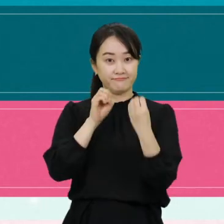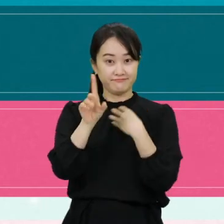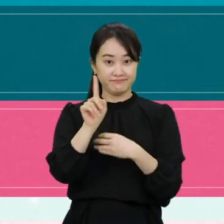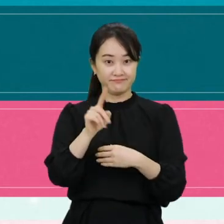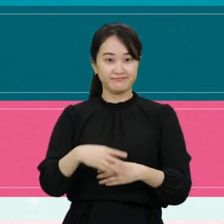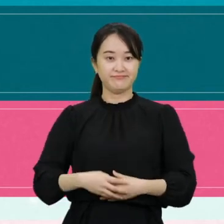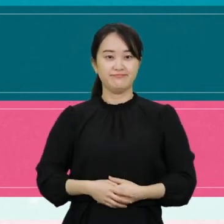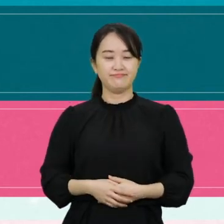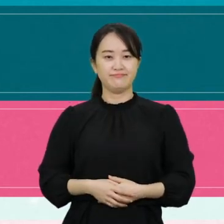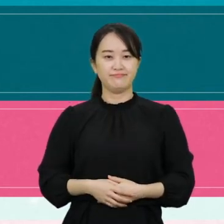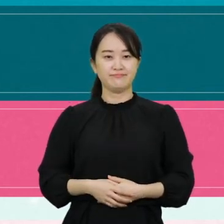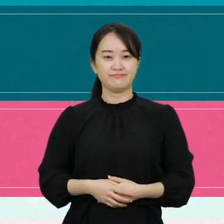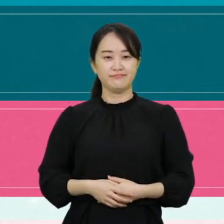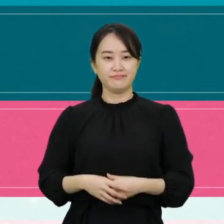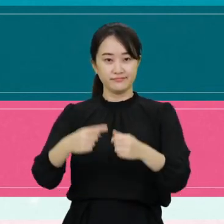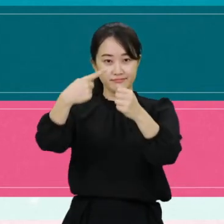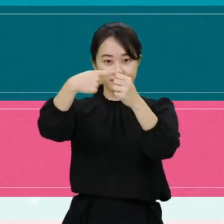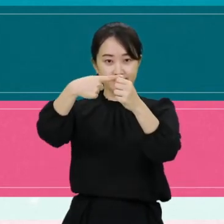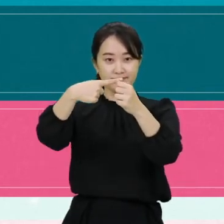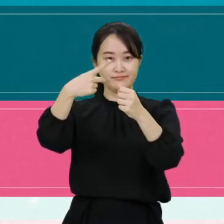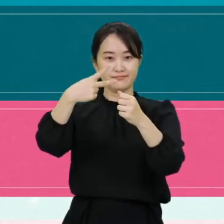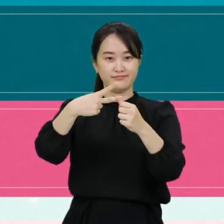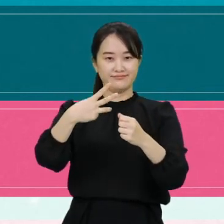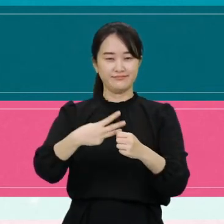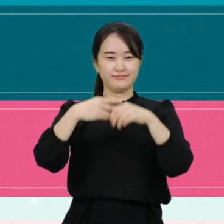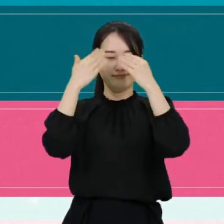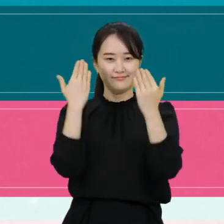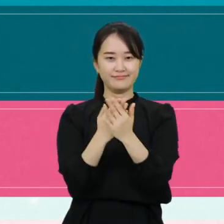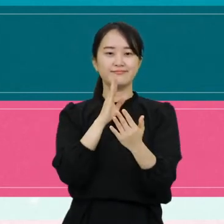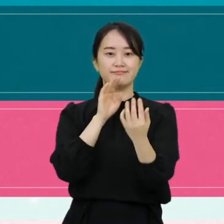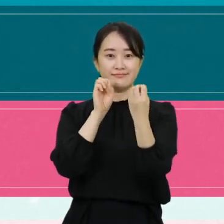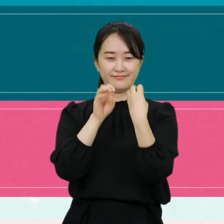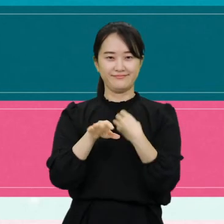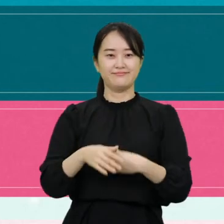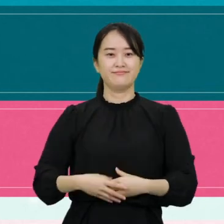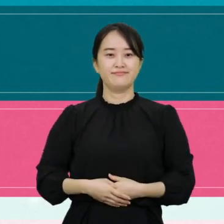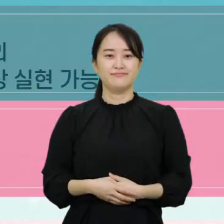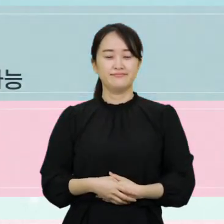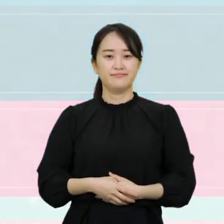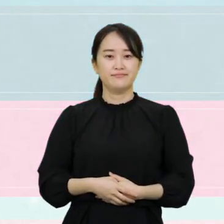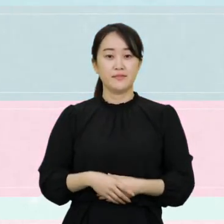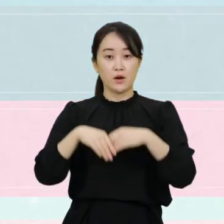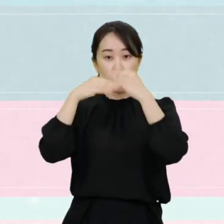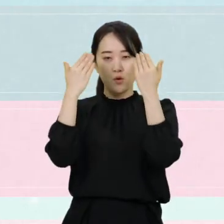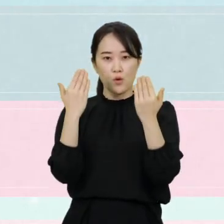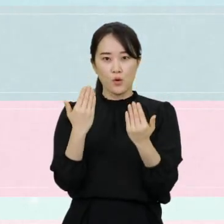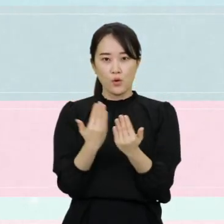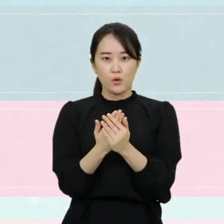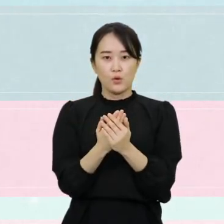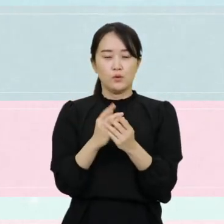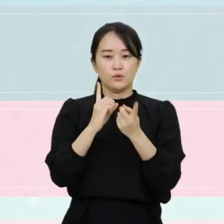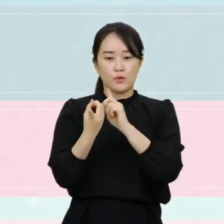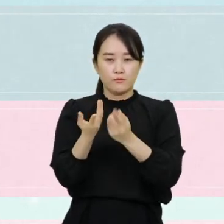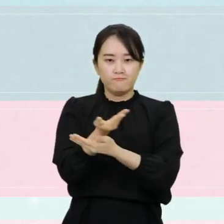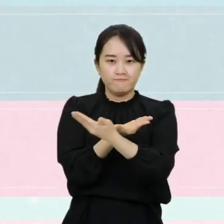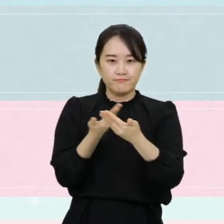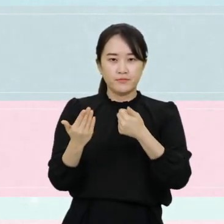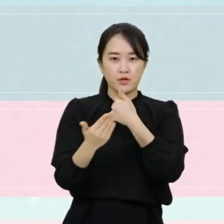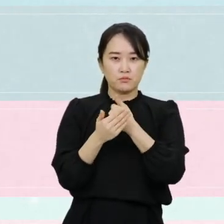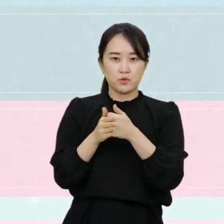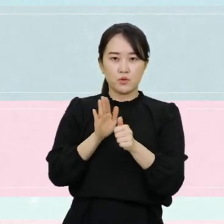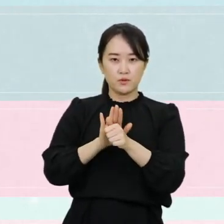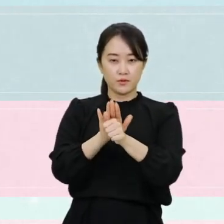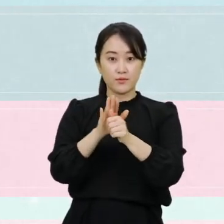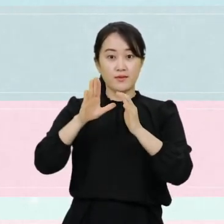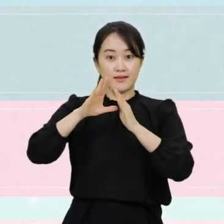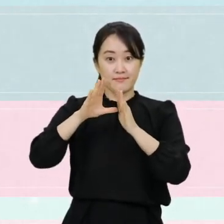정답은? 1, 2, 3번 모두 정답이에요. 모두가 상호보완적이고 협조적인 역할을